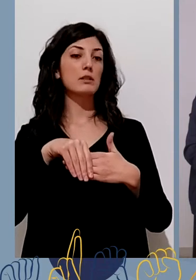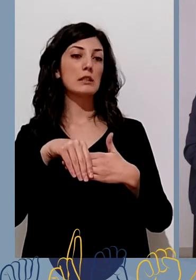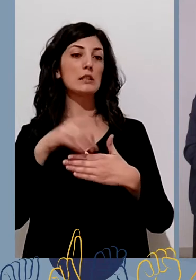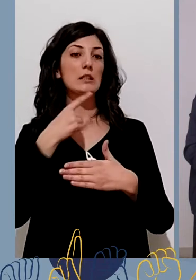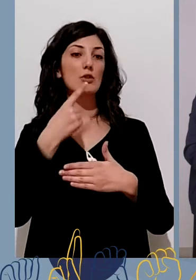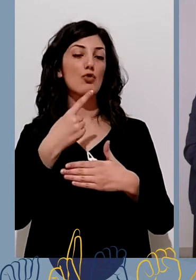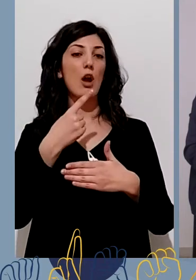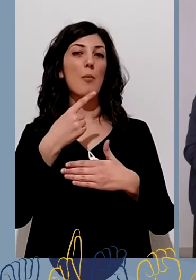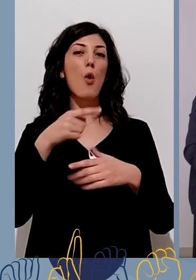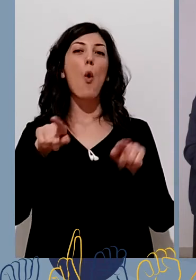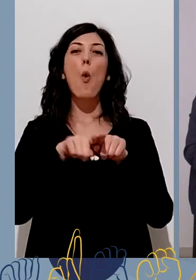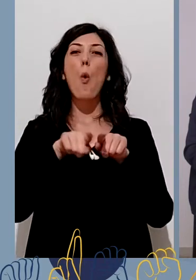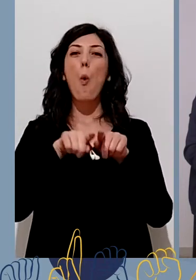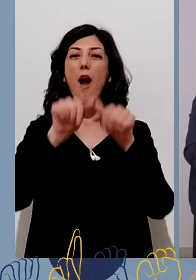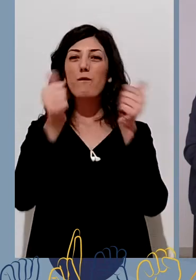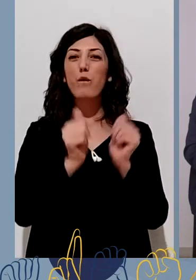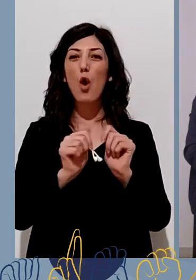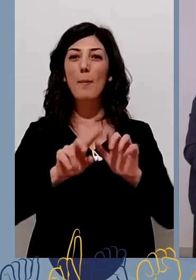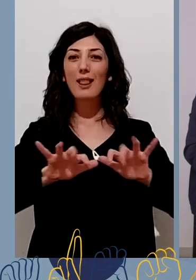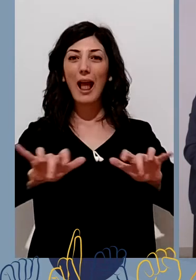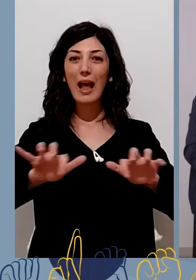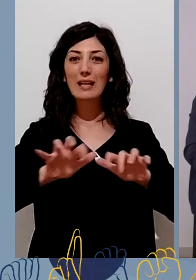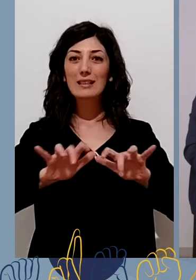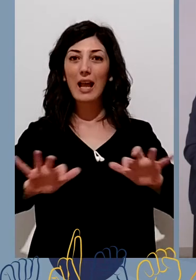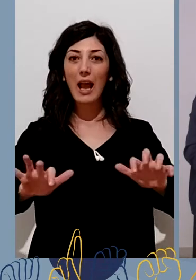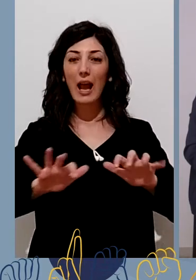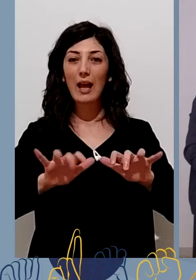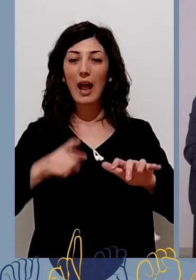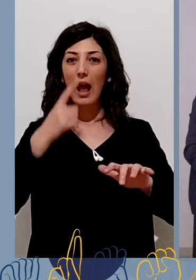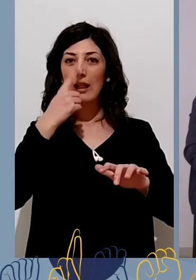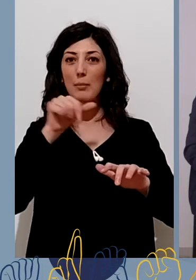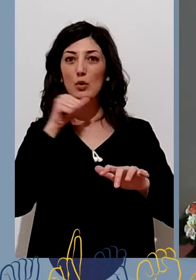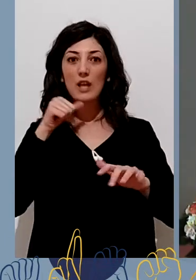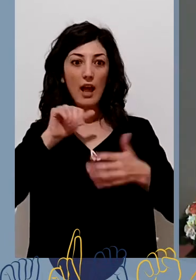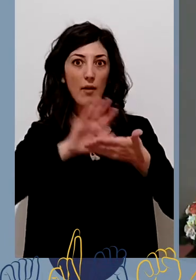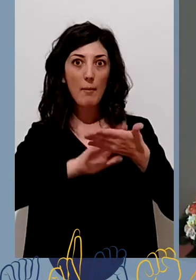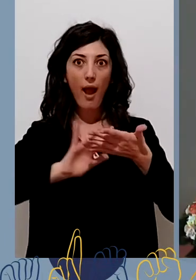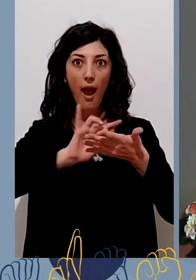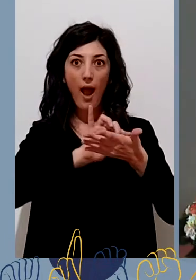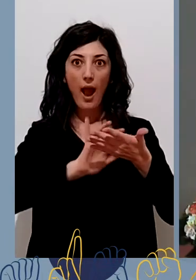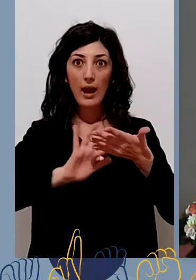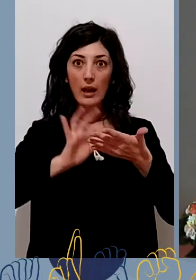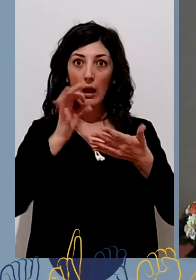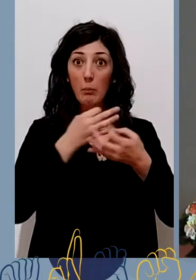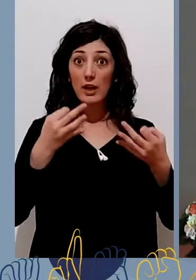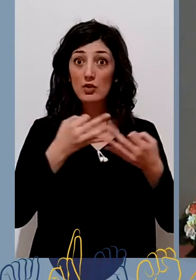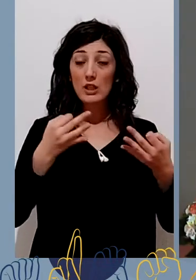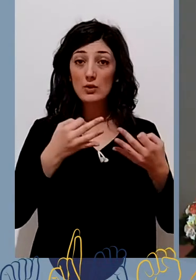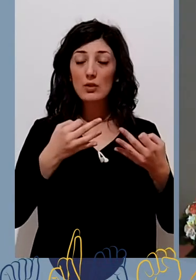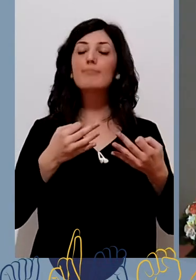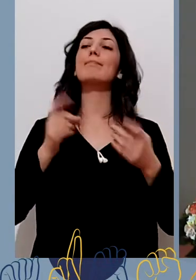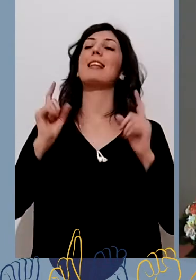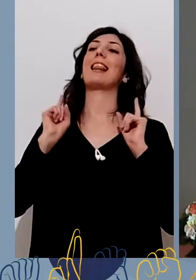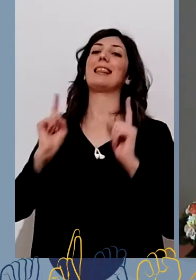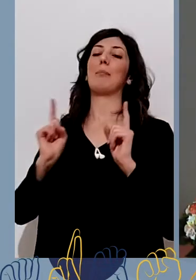no? Cioè bisogna toccare sulla mano dell'altro in alcuni punti ben precisi, giusto? Allora, quando dipende molto dal tipo di... Scusa, ovviamente, se